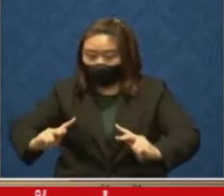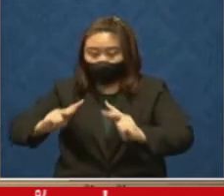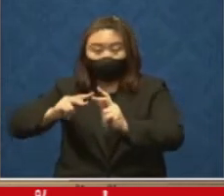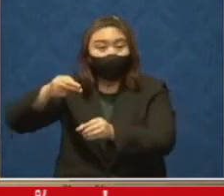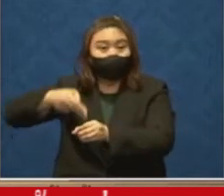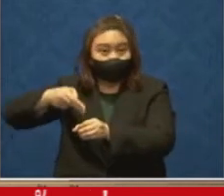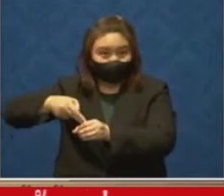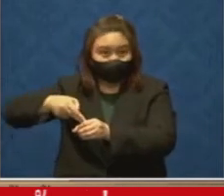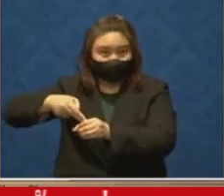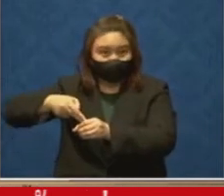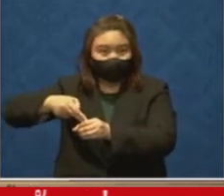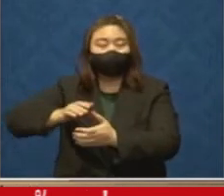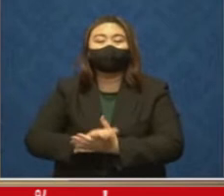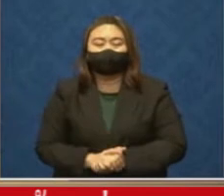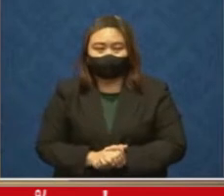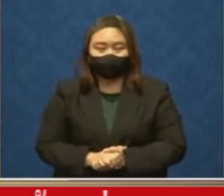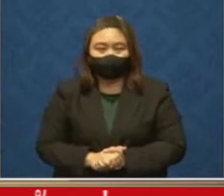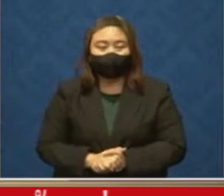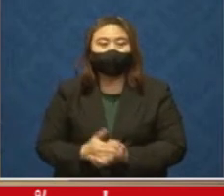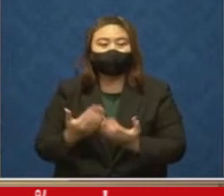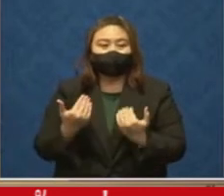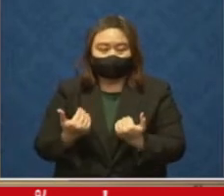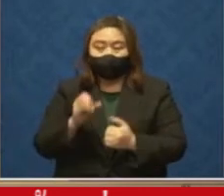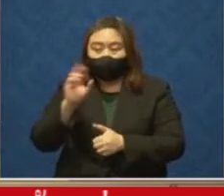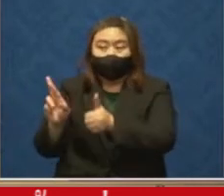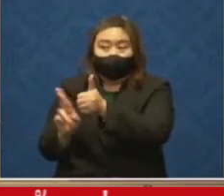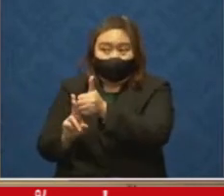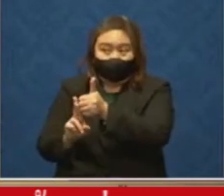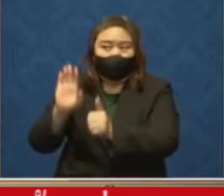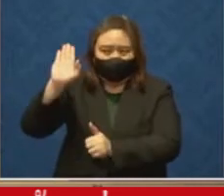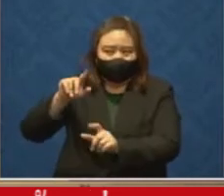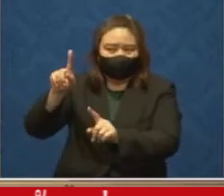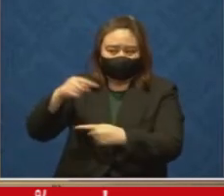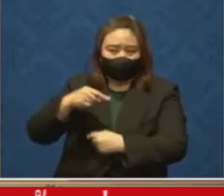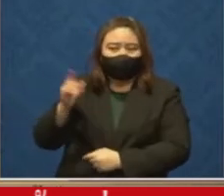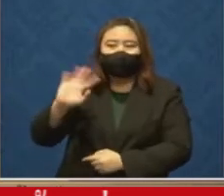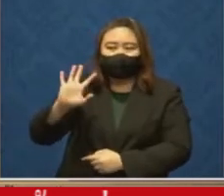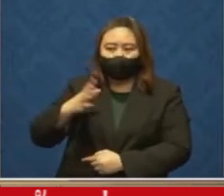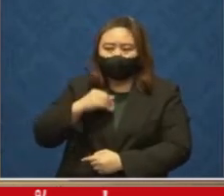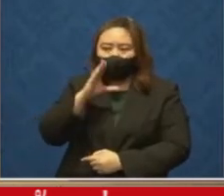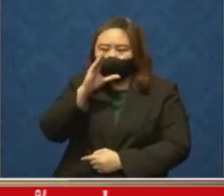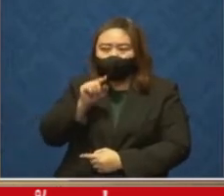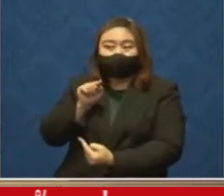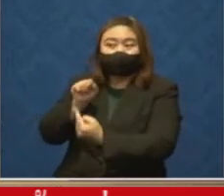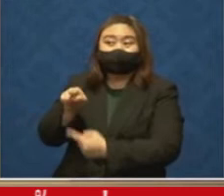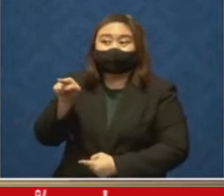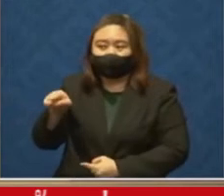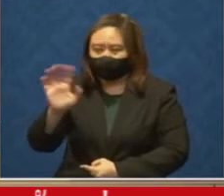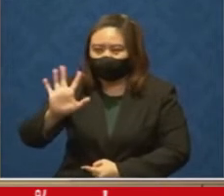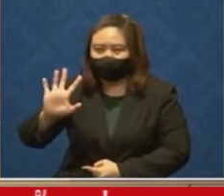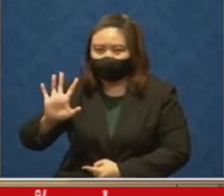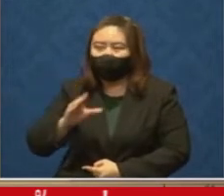บ และคุมกระทงานด้วยนะครับแล้วก็บอกท่าน รองสุพันพงนะครั ไม่ต้องมาตอบผมไมได้พูดถงท่าน